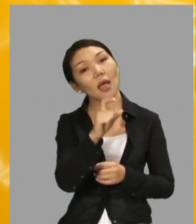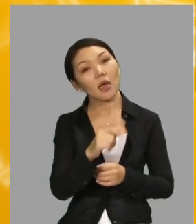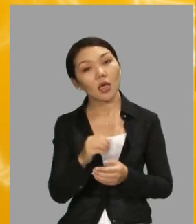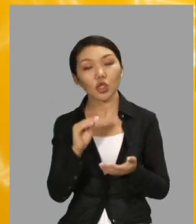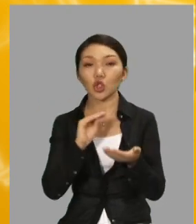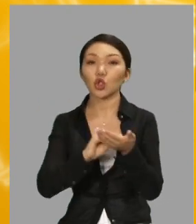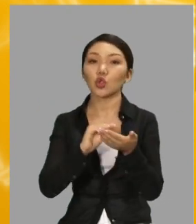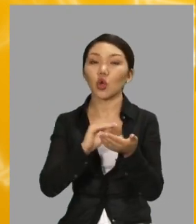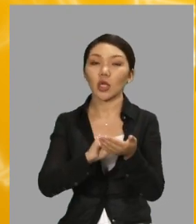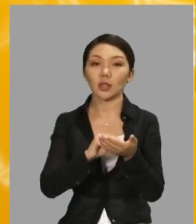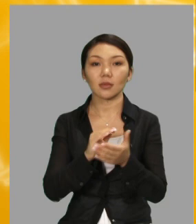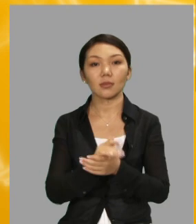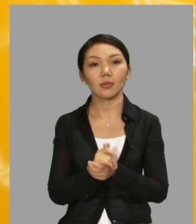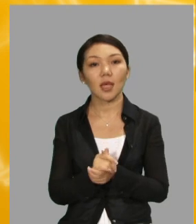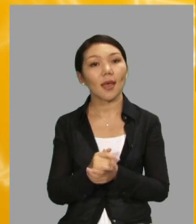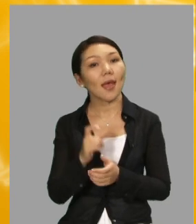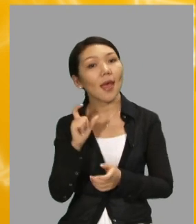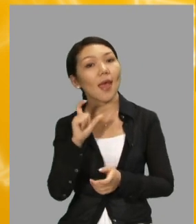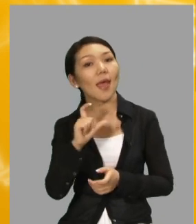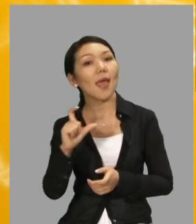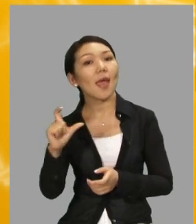Еще раз. «Э».